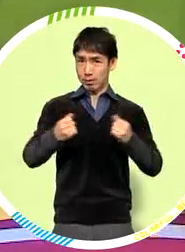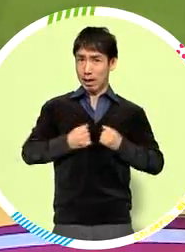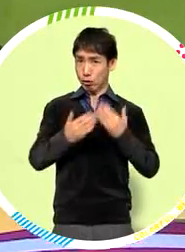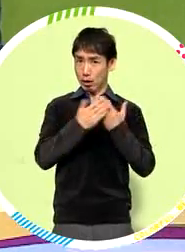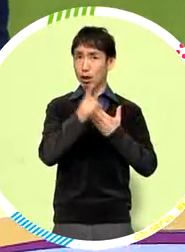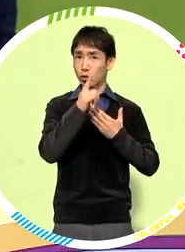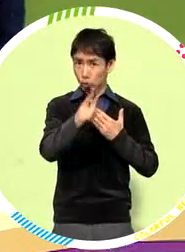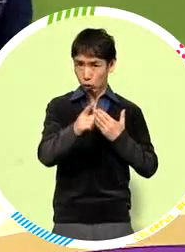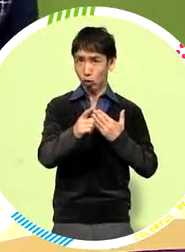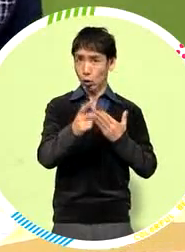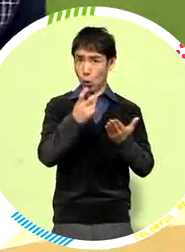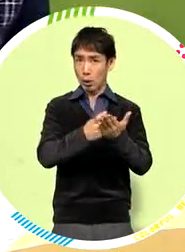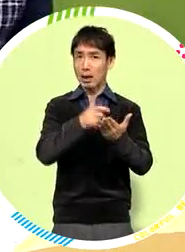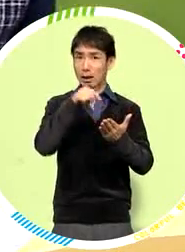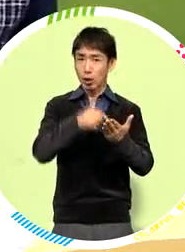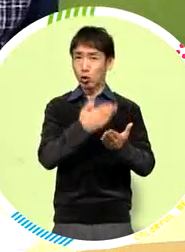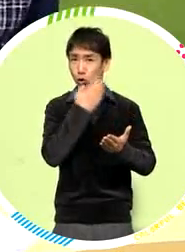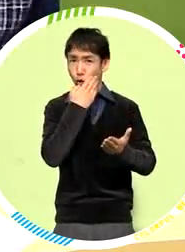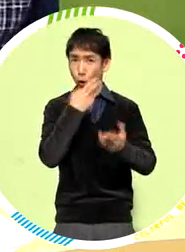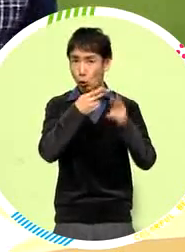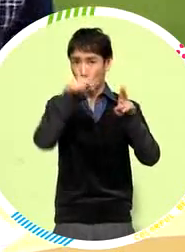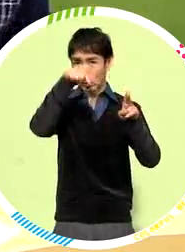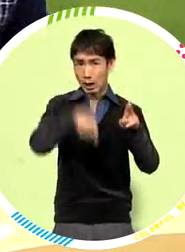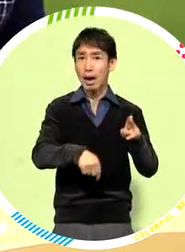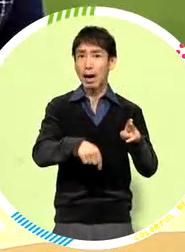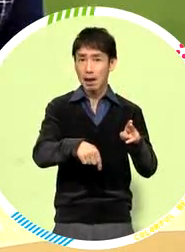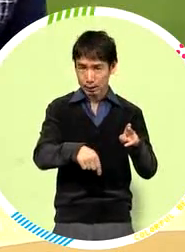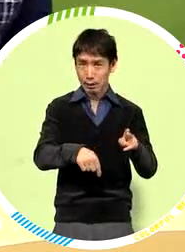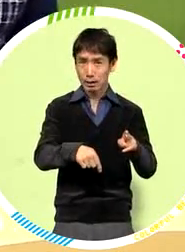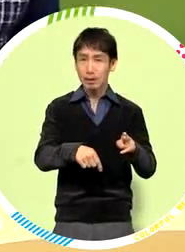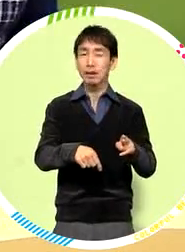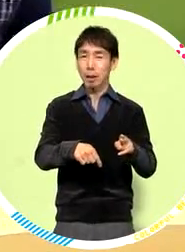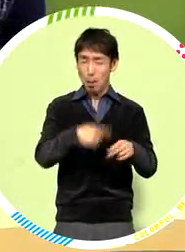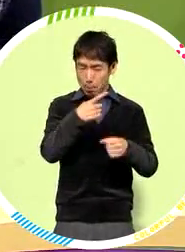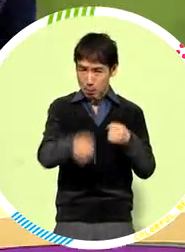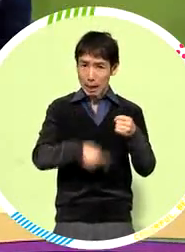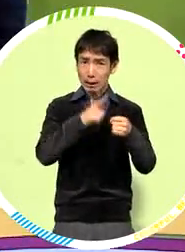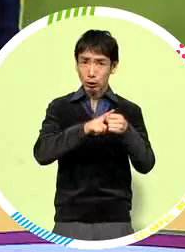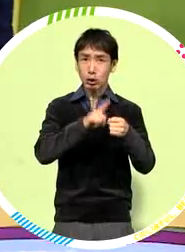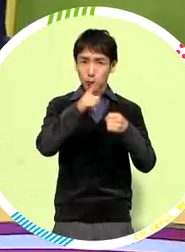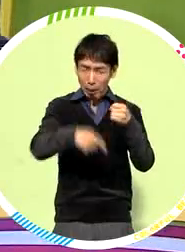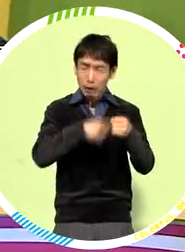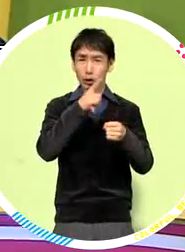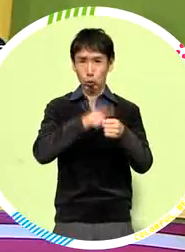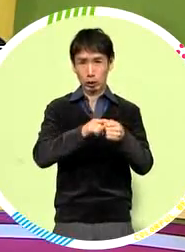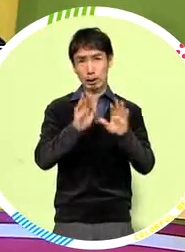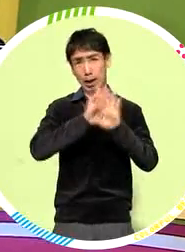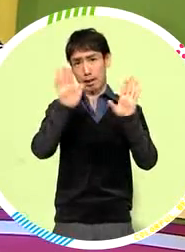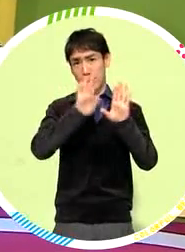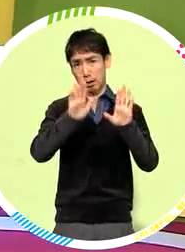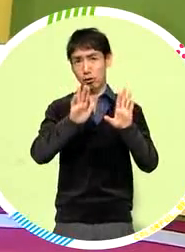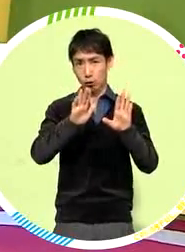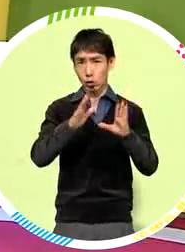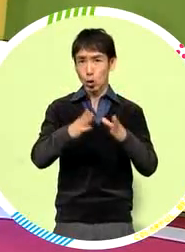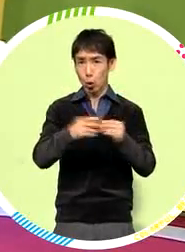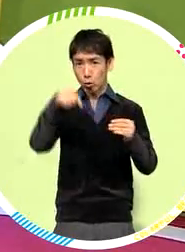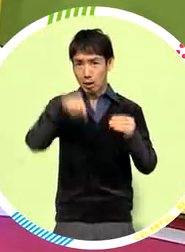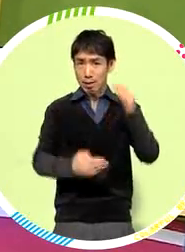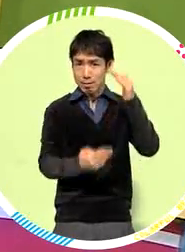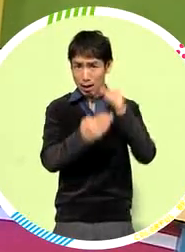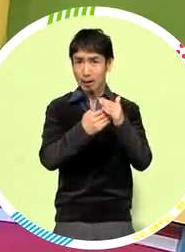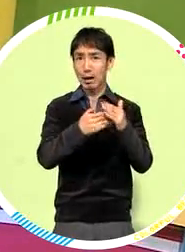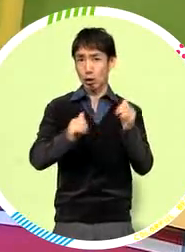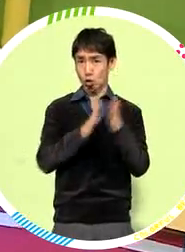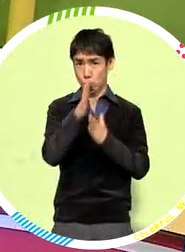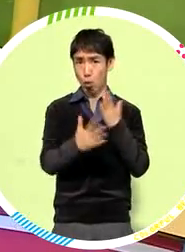興法が定める重要行事の一つとして、各都道府県で毎年開催している国内最大のスポーツの祭典なんですね。